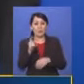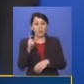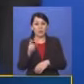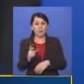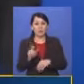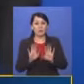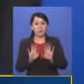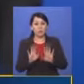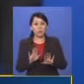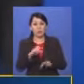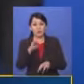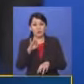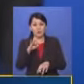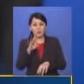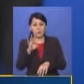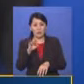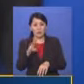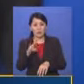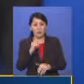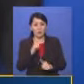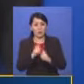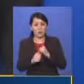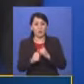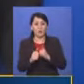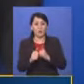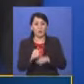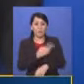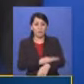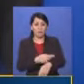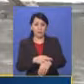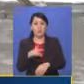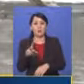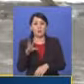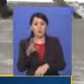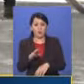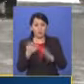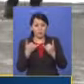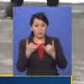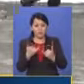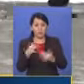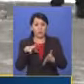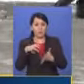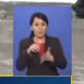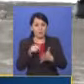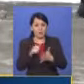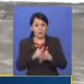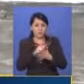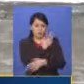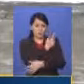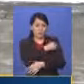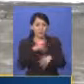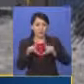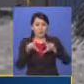тот персонал, который непосредственно каждый день контактирует, воспитатели, нянечки. На сегодняшний день занятость коечного фонда в